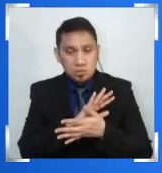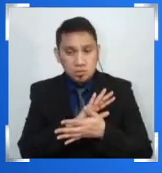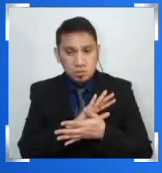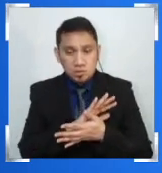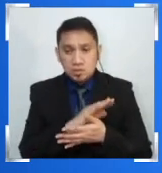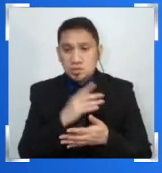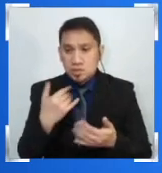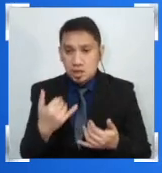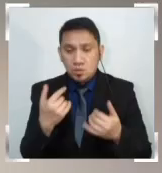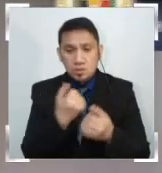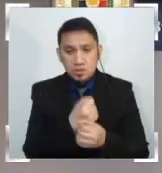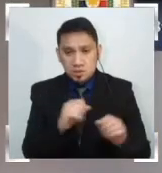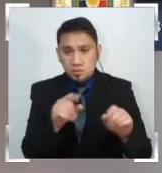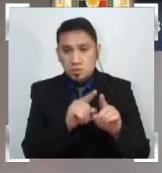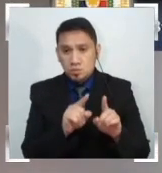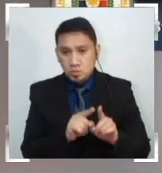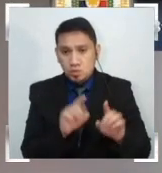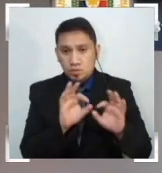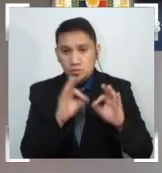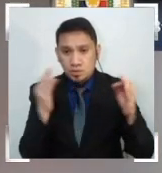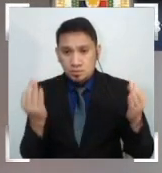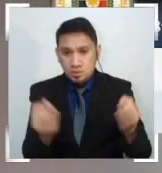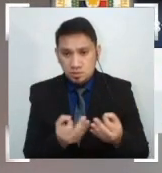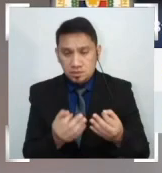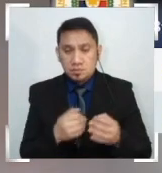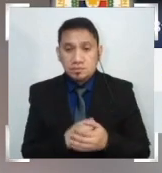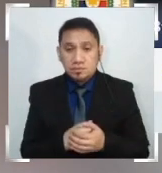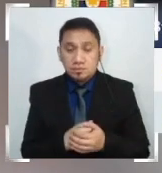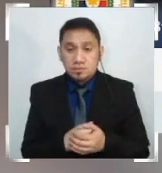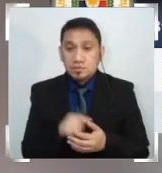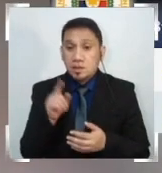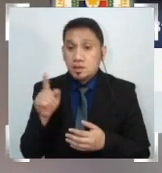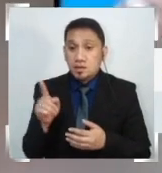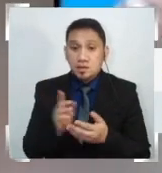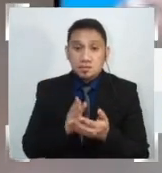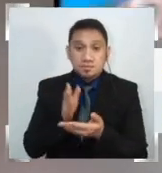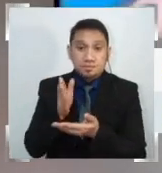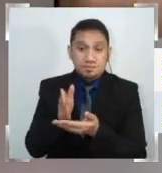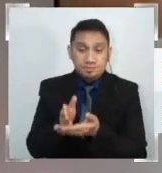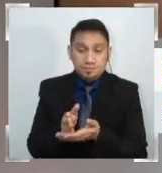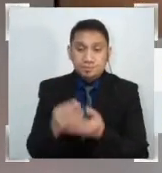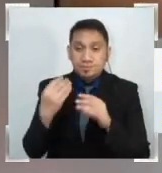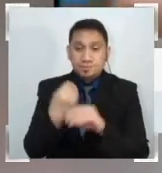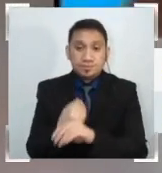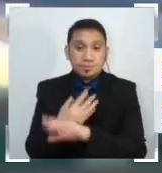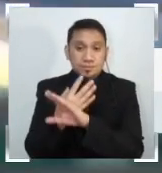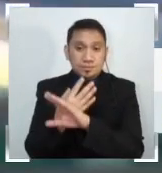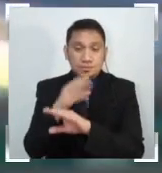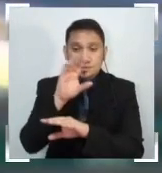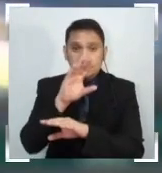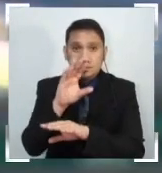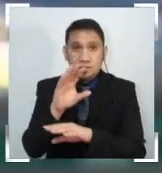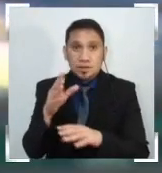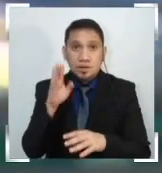nilang pamilya. Dumalo naman virtually sa Senate session ngayong araw si Senador Monggo.